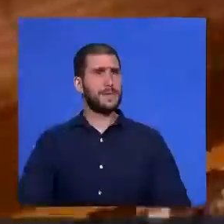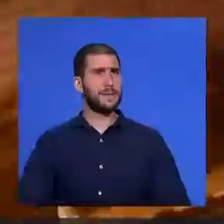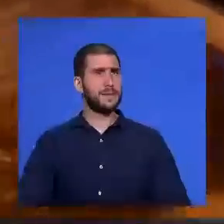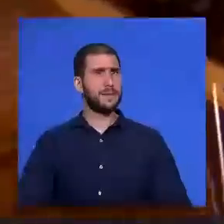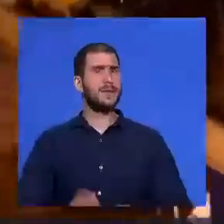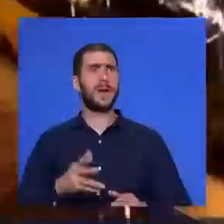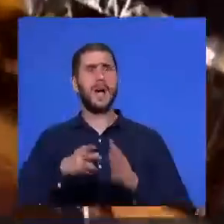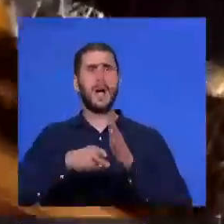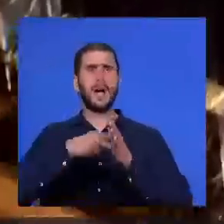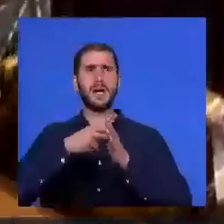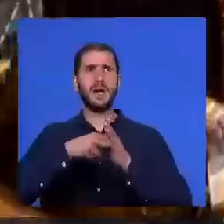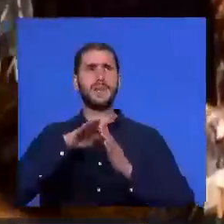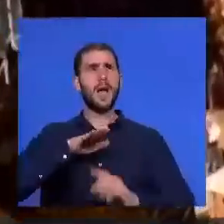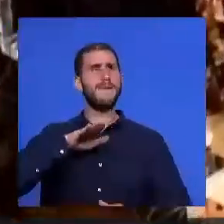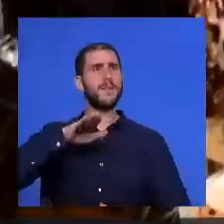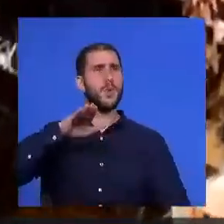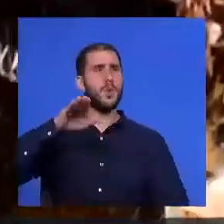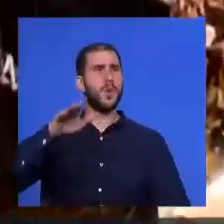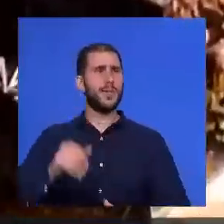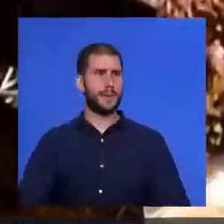כך רכבת, כך